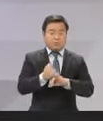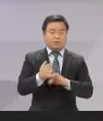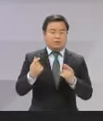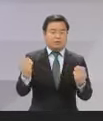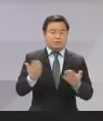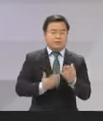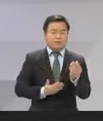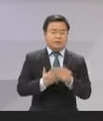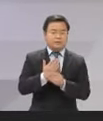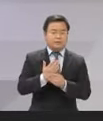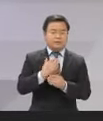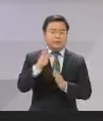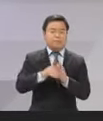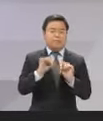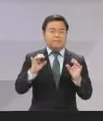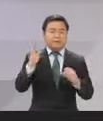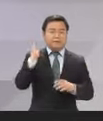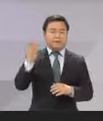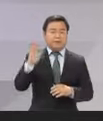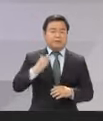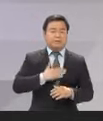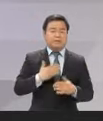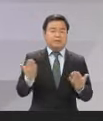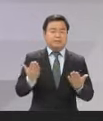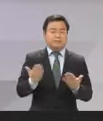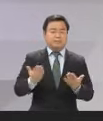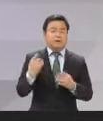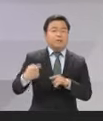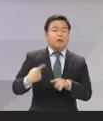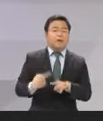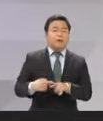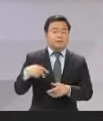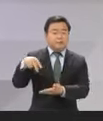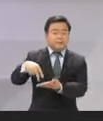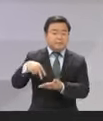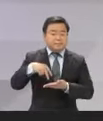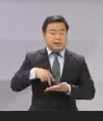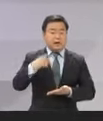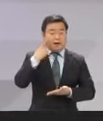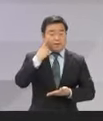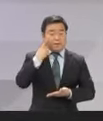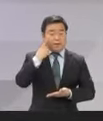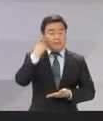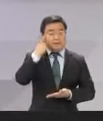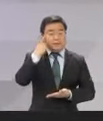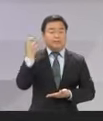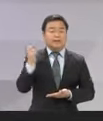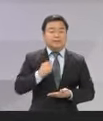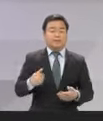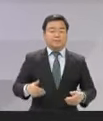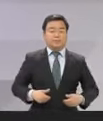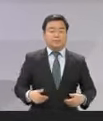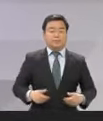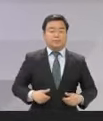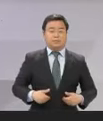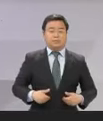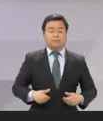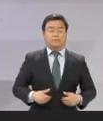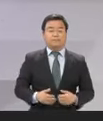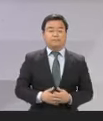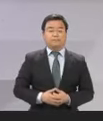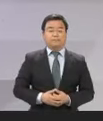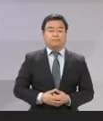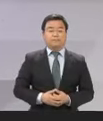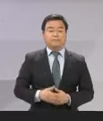생길 때마다 말씀드리지만 항상 나의 일이 됐으면 어떨까 이런 생각으로 좀 자세를 취해야 되지 않을까 이런 생각을 좀 해보겠습니다. 다른